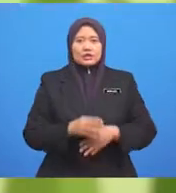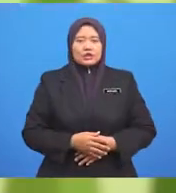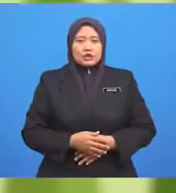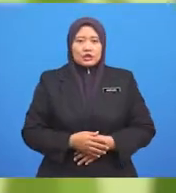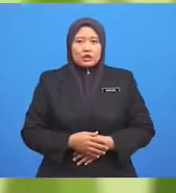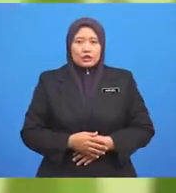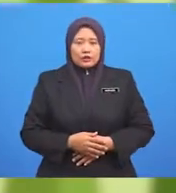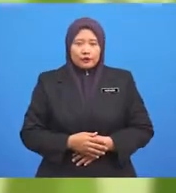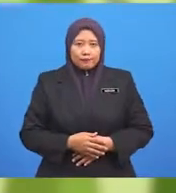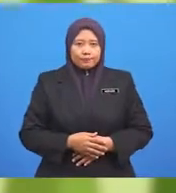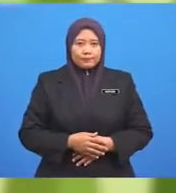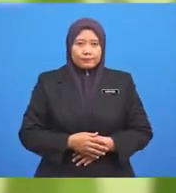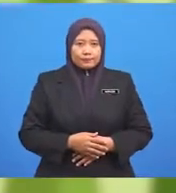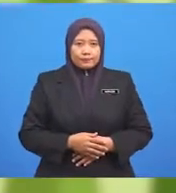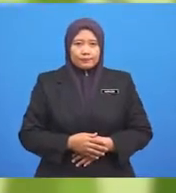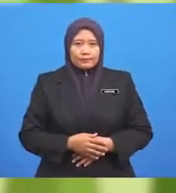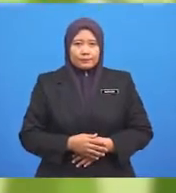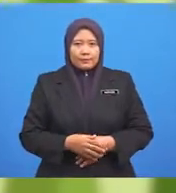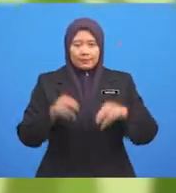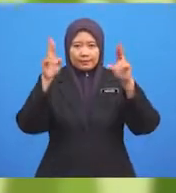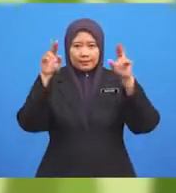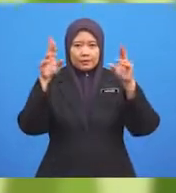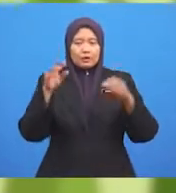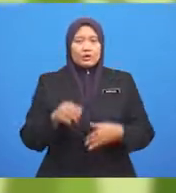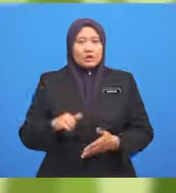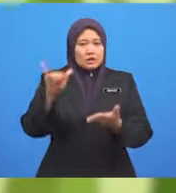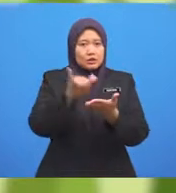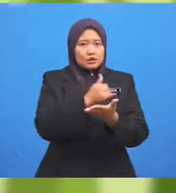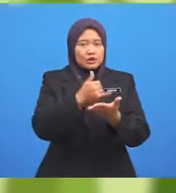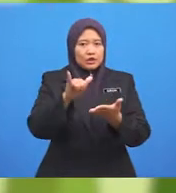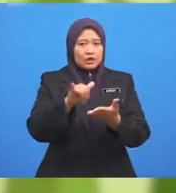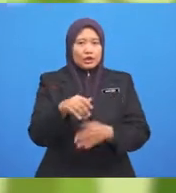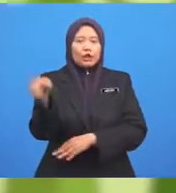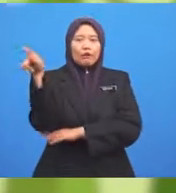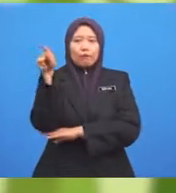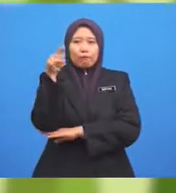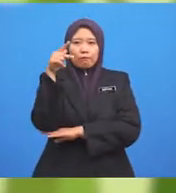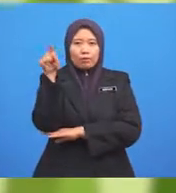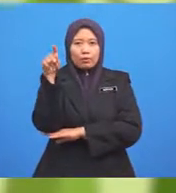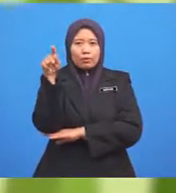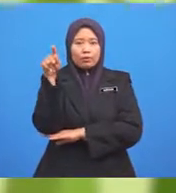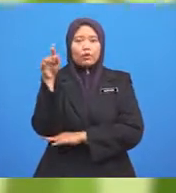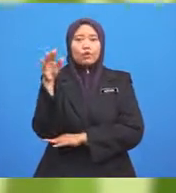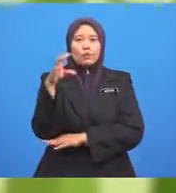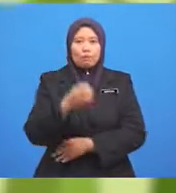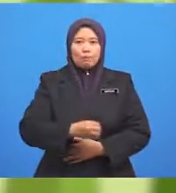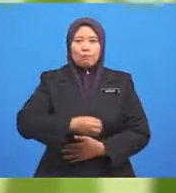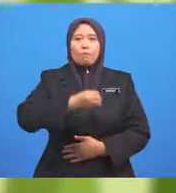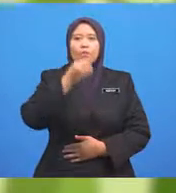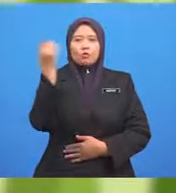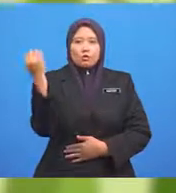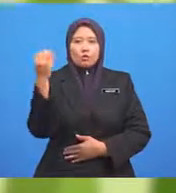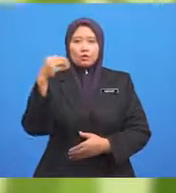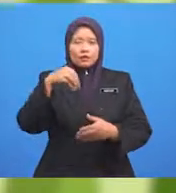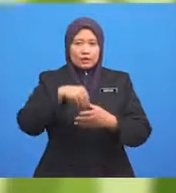prosa tradisional, iaitu syair pohon buluh dalam buku antologi Ku Ingin